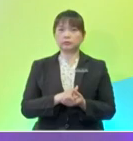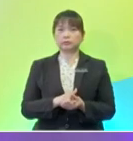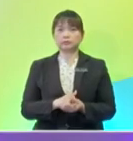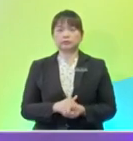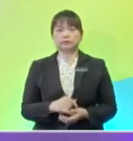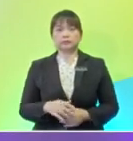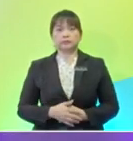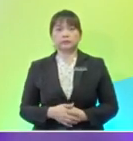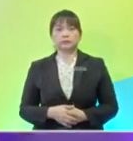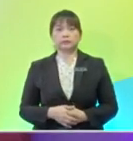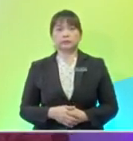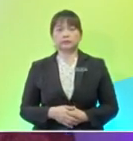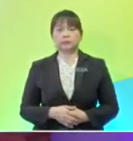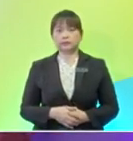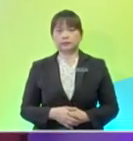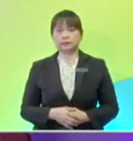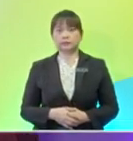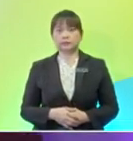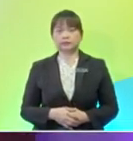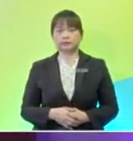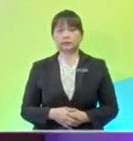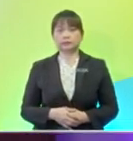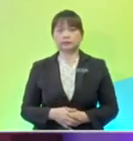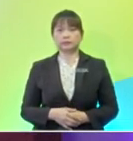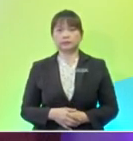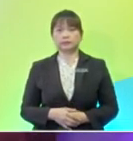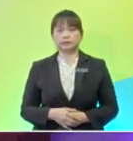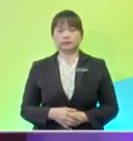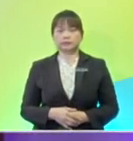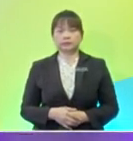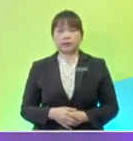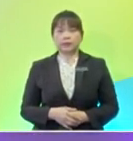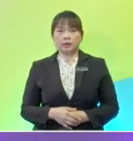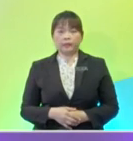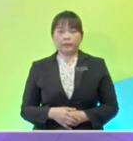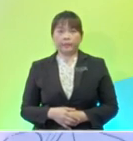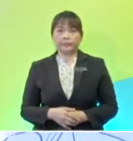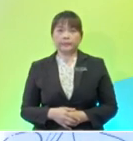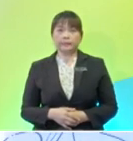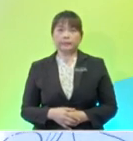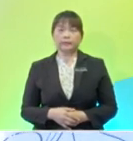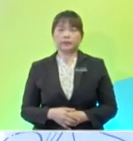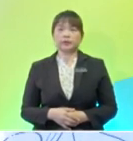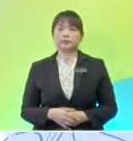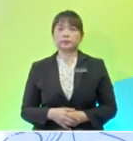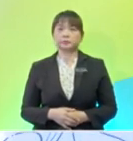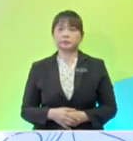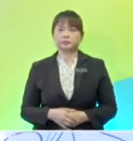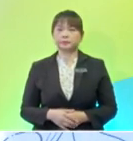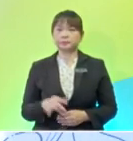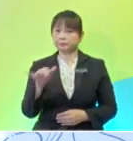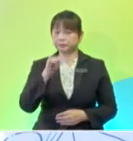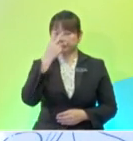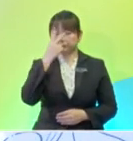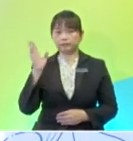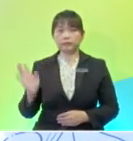3 saya turunkan menumbuhkan dan sagitarik sama juga lah dengan Lukman tengah buat tuh dia tarik juga